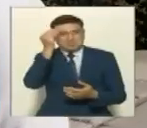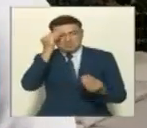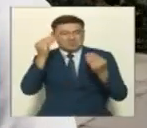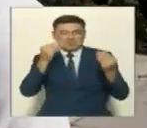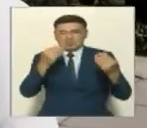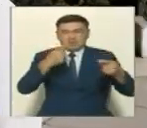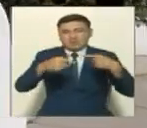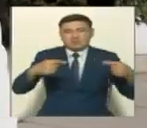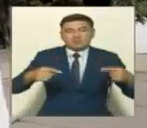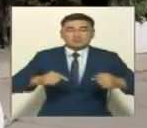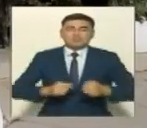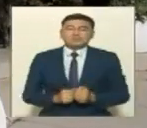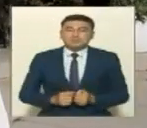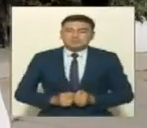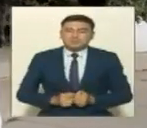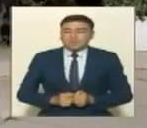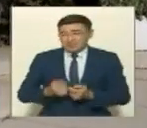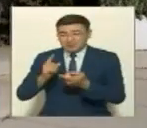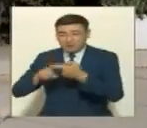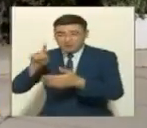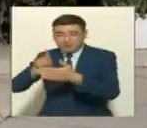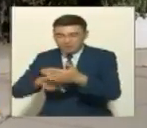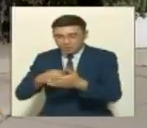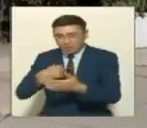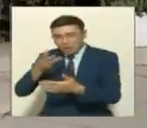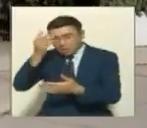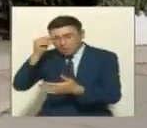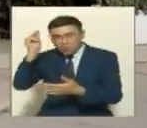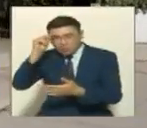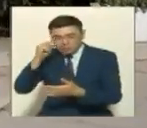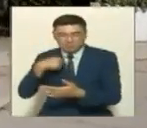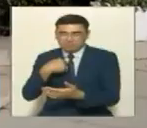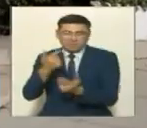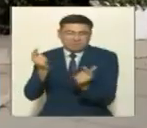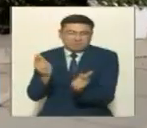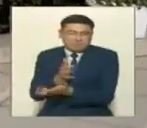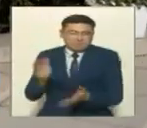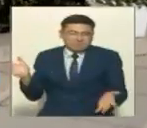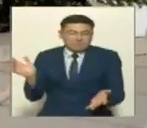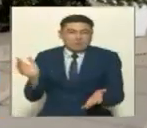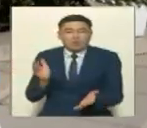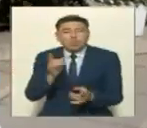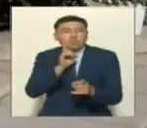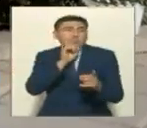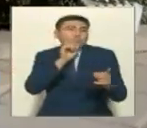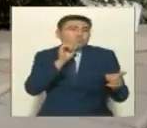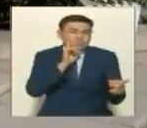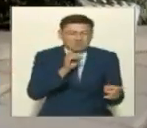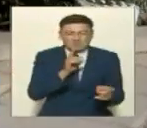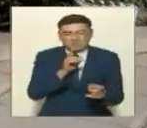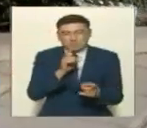шетелде діни білім алуға. Себебі көп жастар қазір ата-анасыз